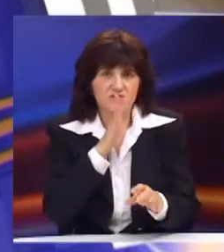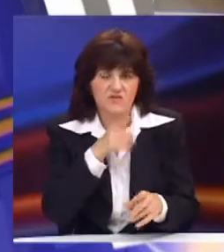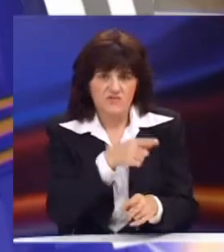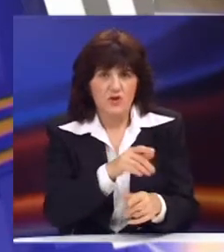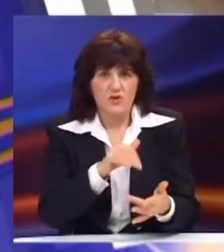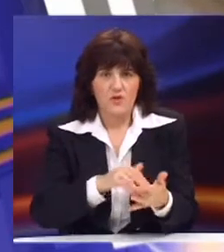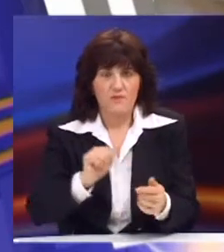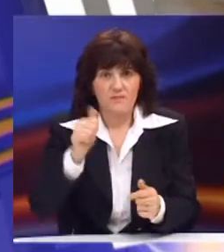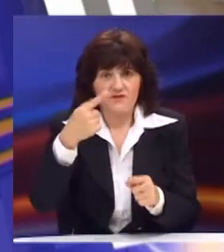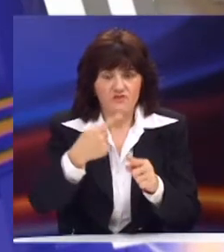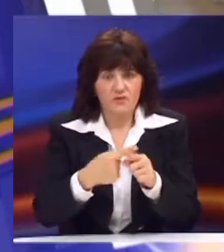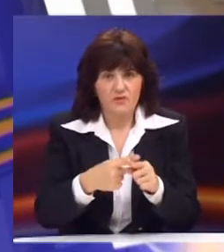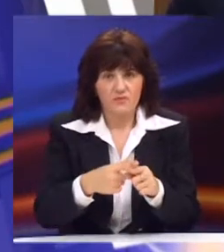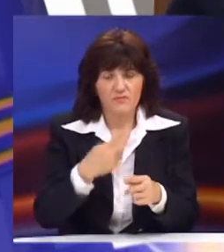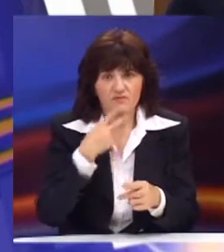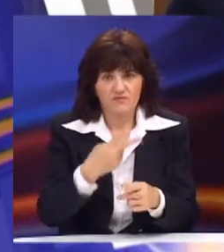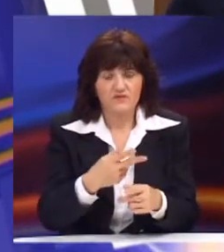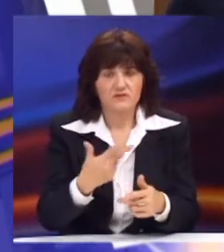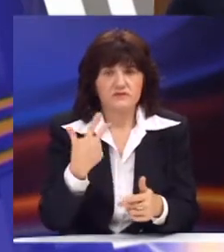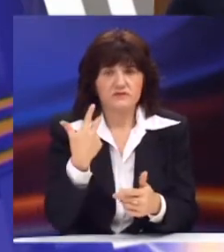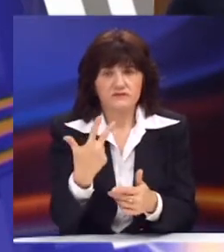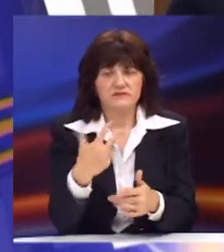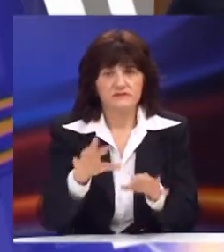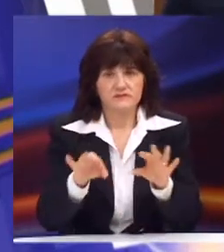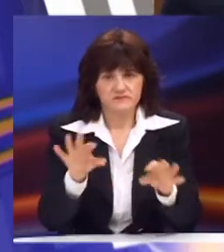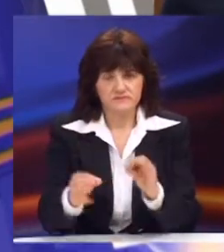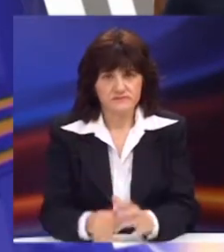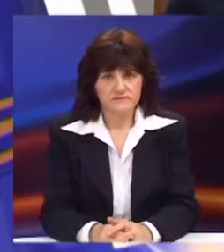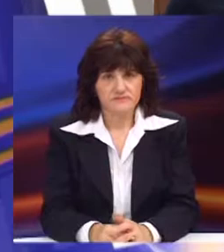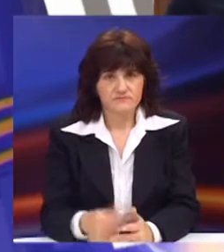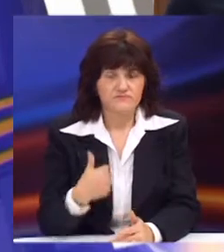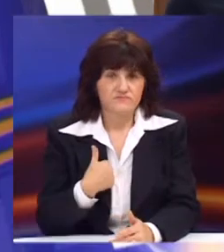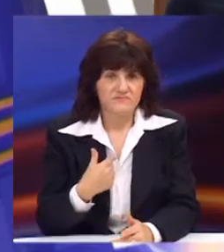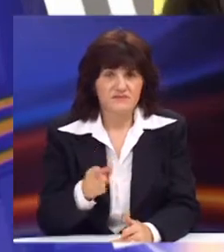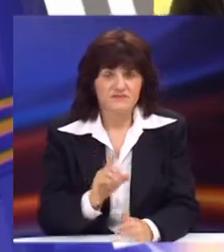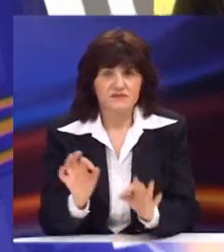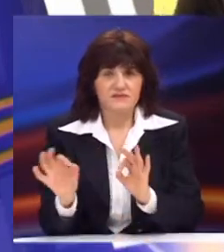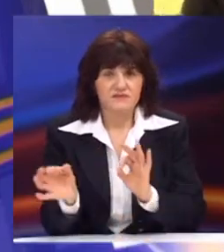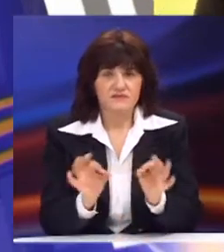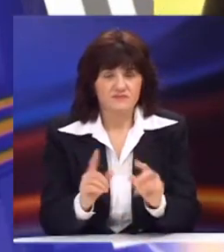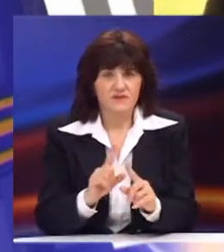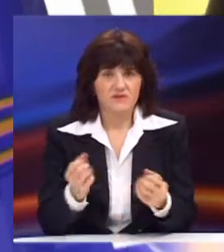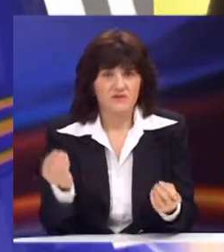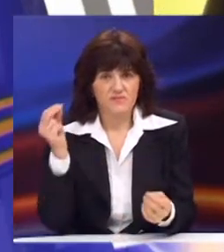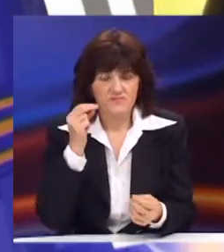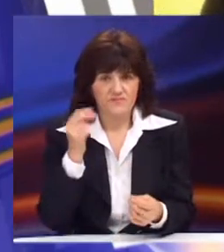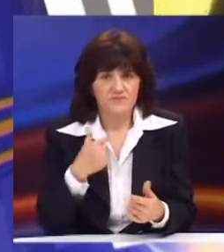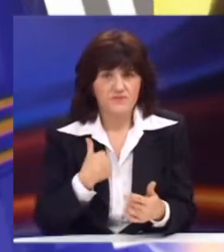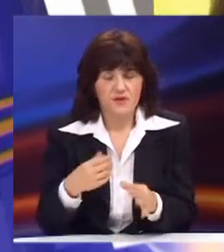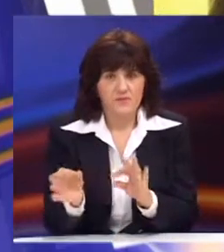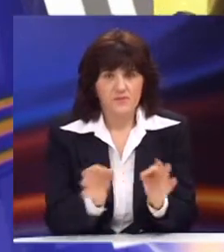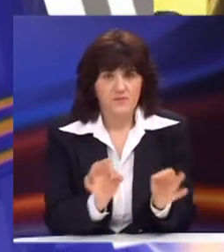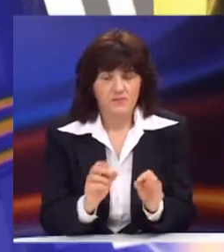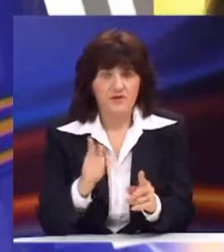nepravedno da baš oni budu prva generacija koja će polagati 3 testa. Nismo spremni na to i pisali smo 2 puta te